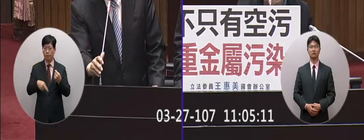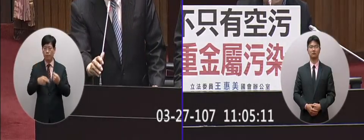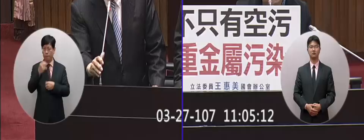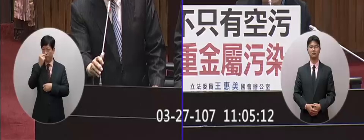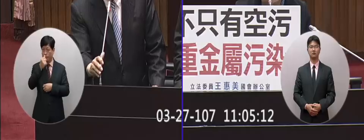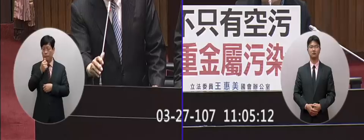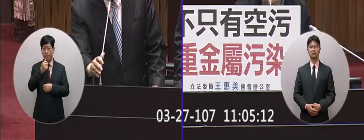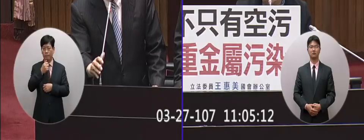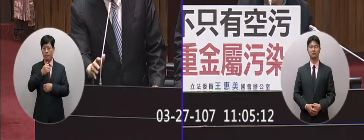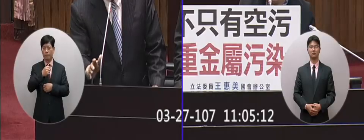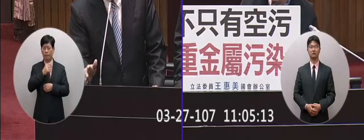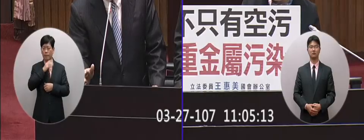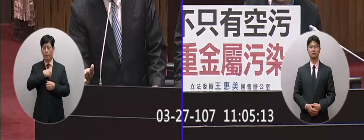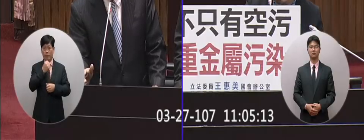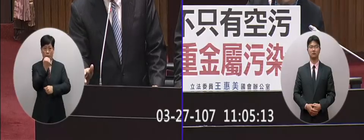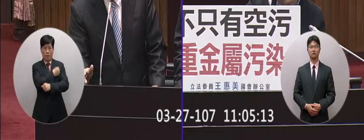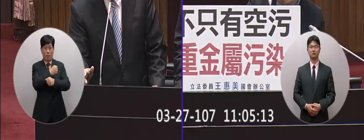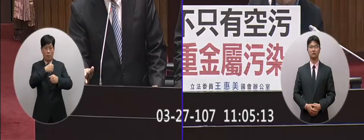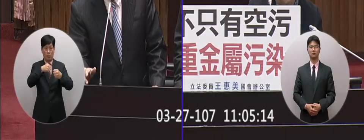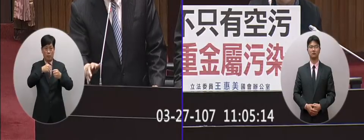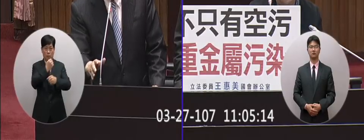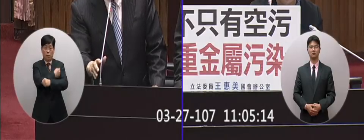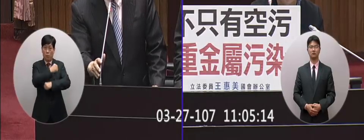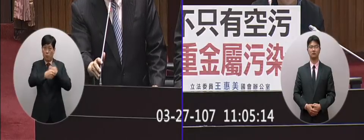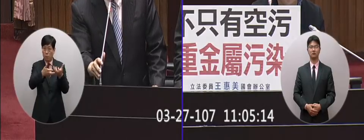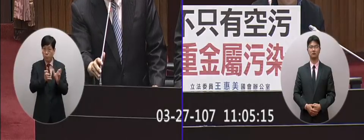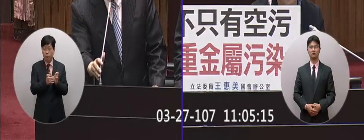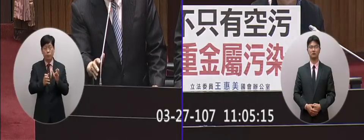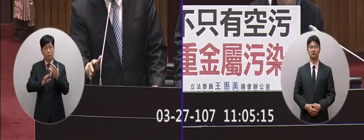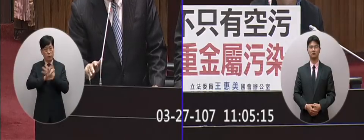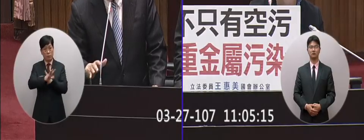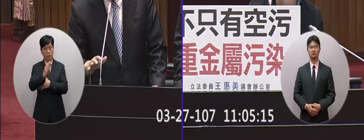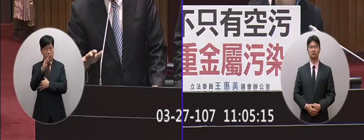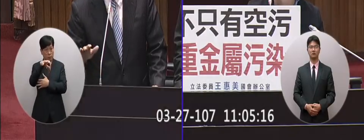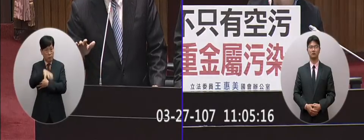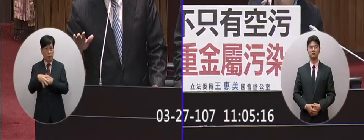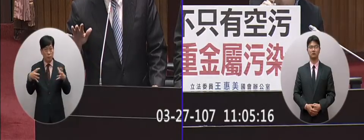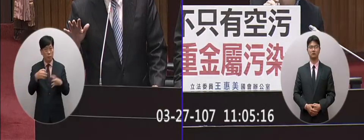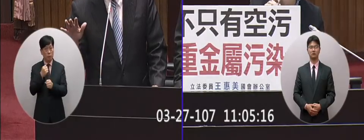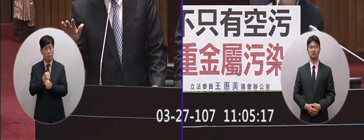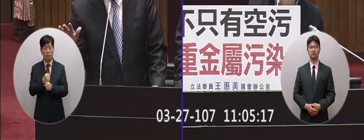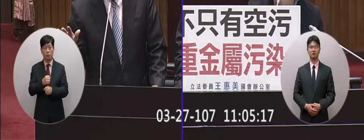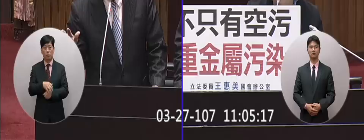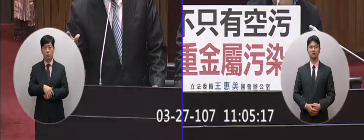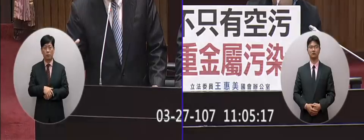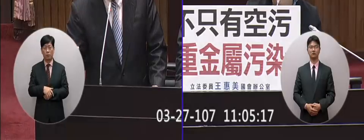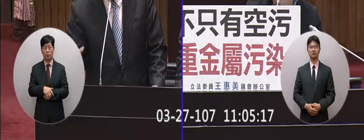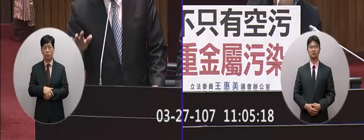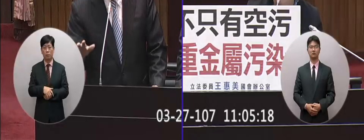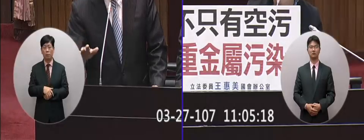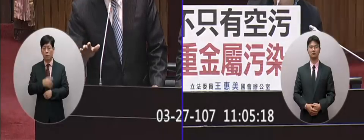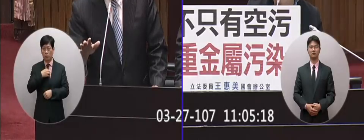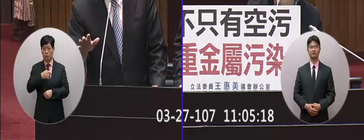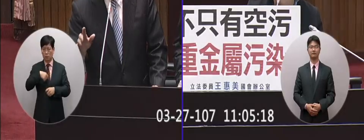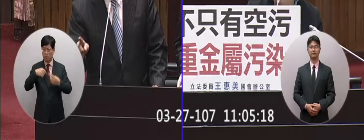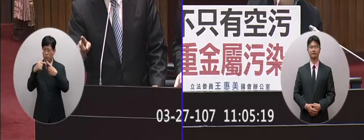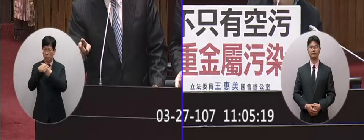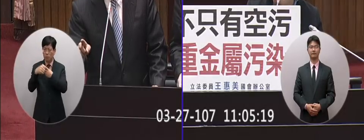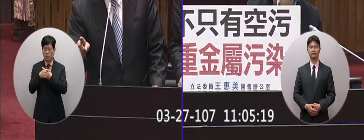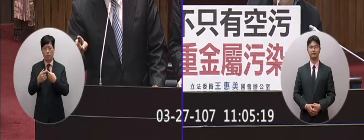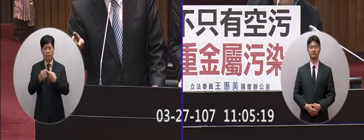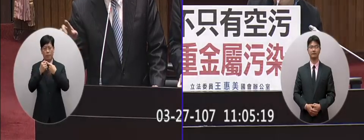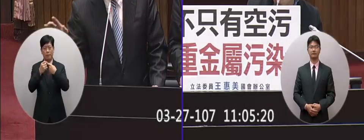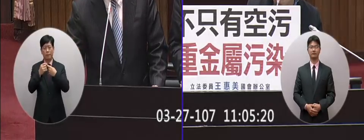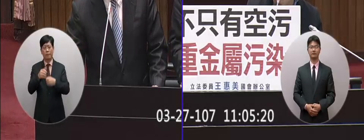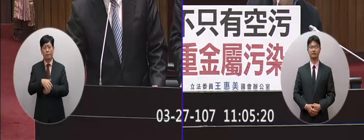跟启动跟劳动部跟我们相关的部会来做这个政策的研究。第一个